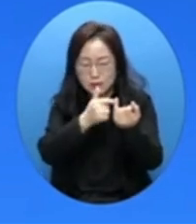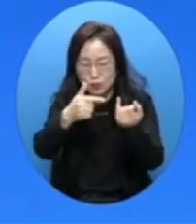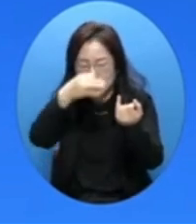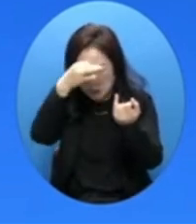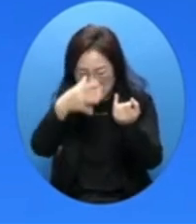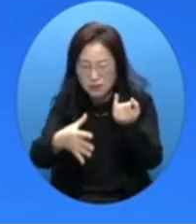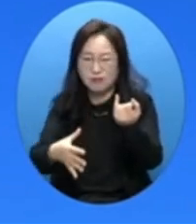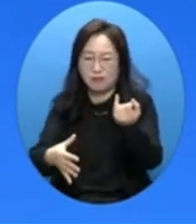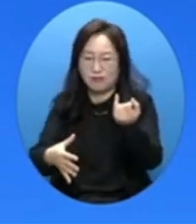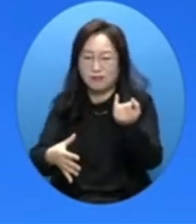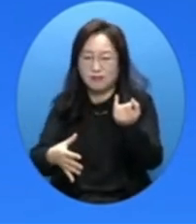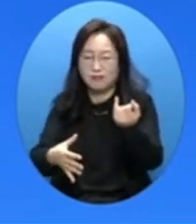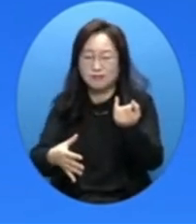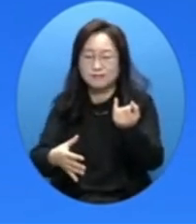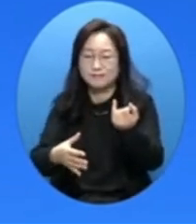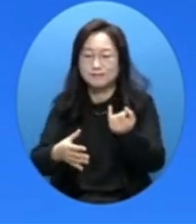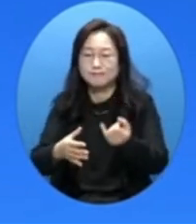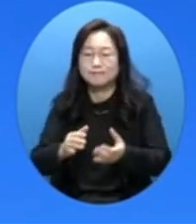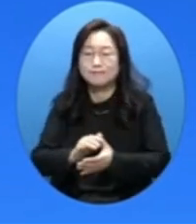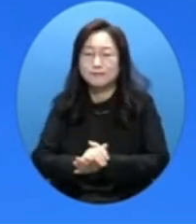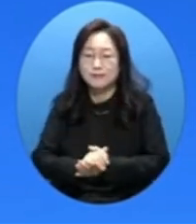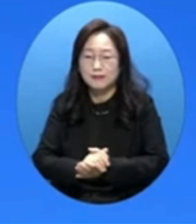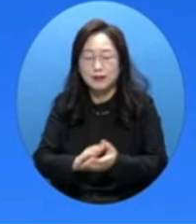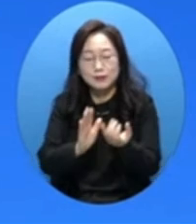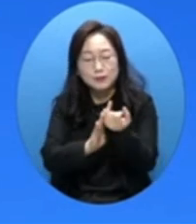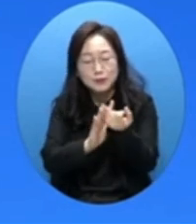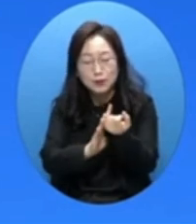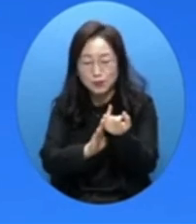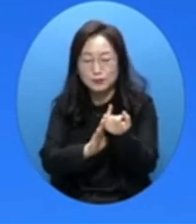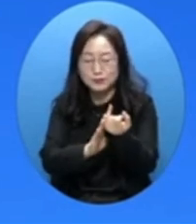미안했습니다. 그래서 여보, 우리가